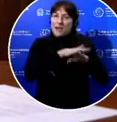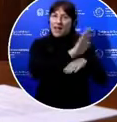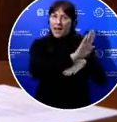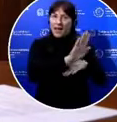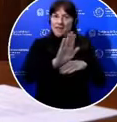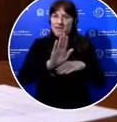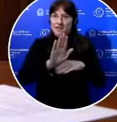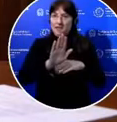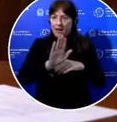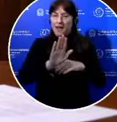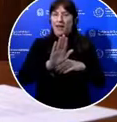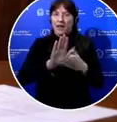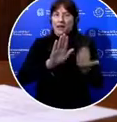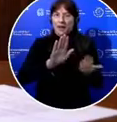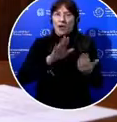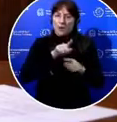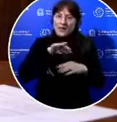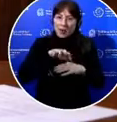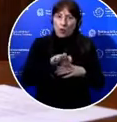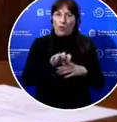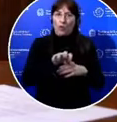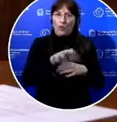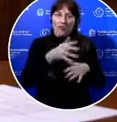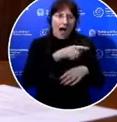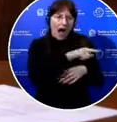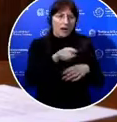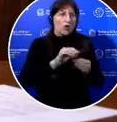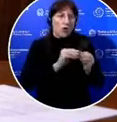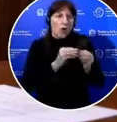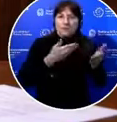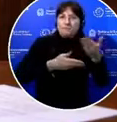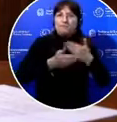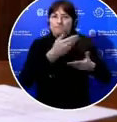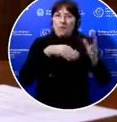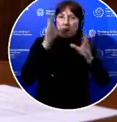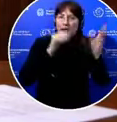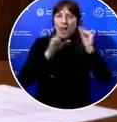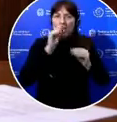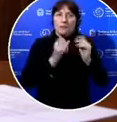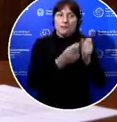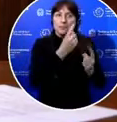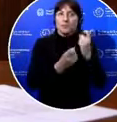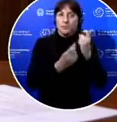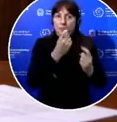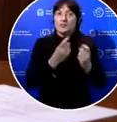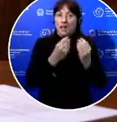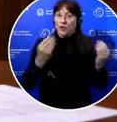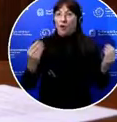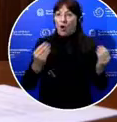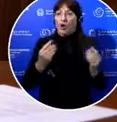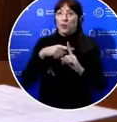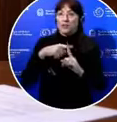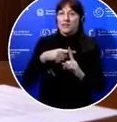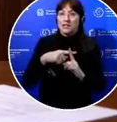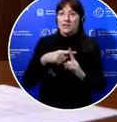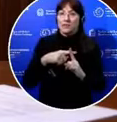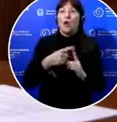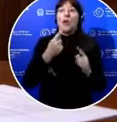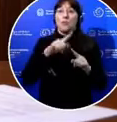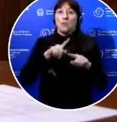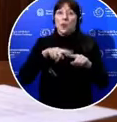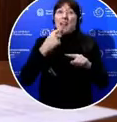diverse esperienze anche di recupero della propria capacità di dialogo, sono usciti. Coloro che sono ancora nel